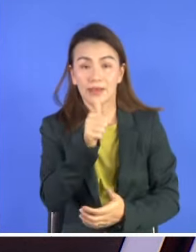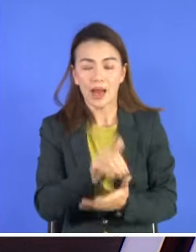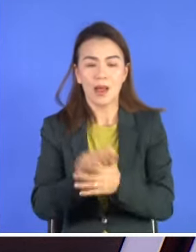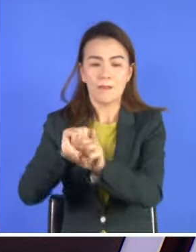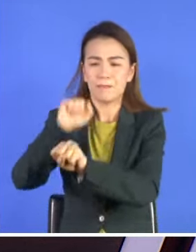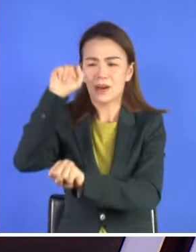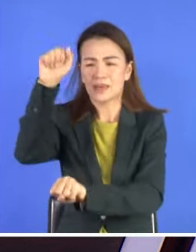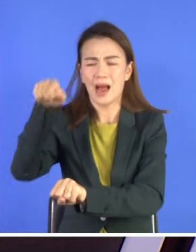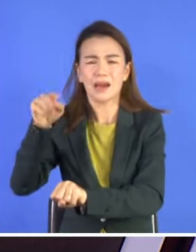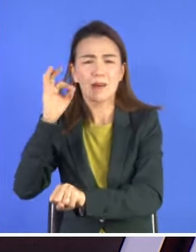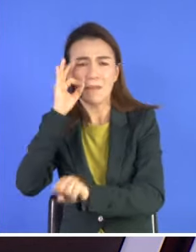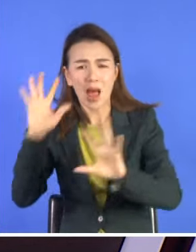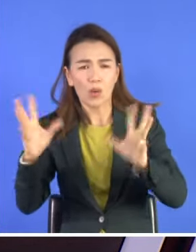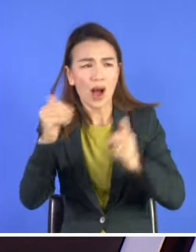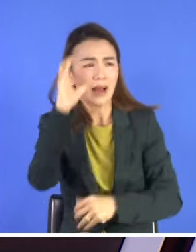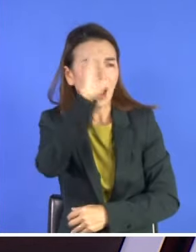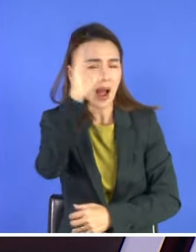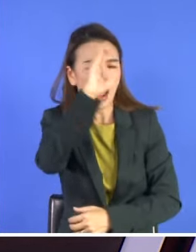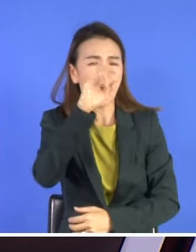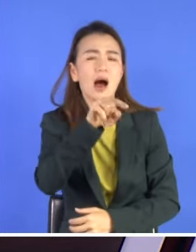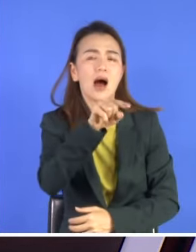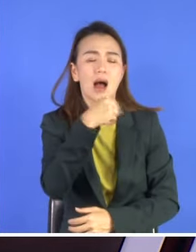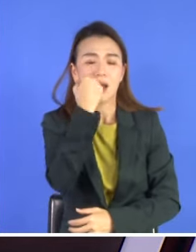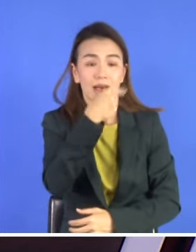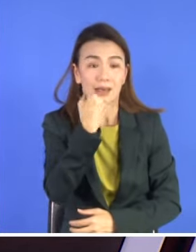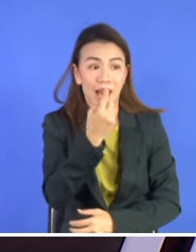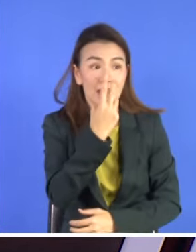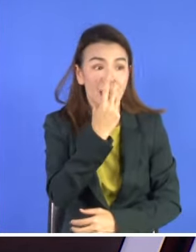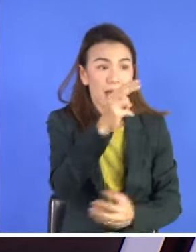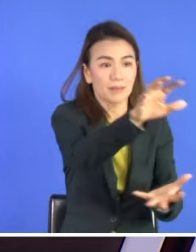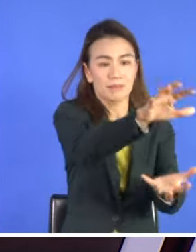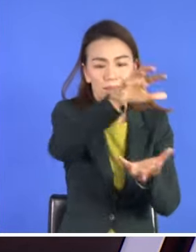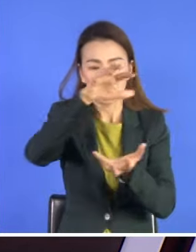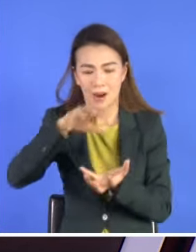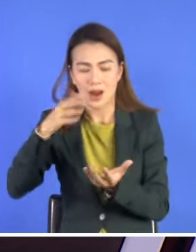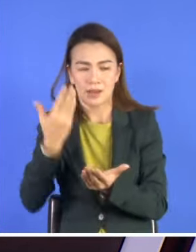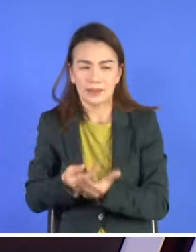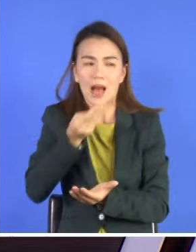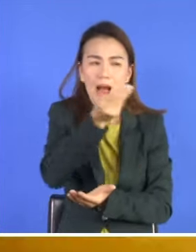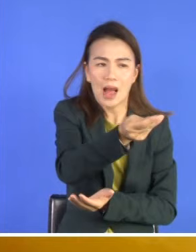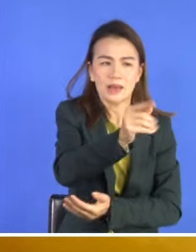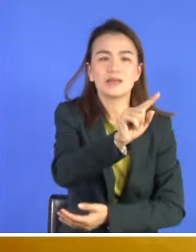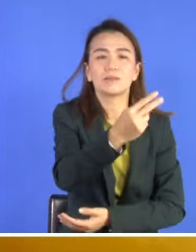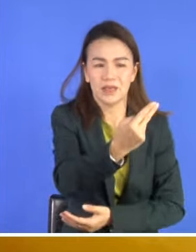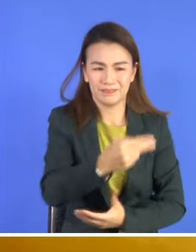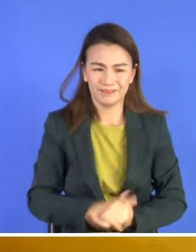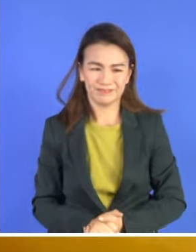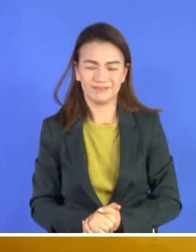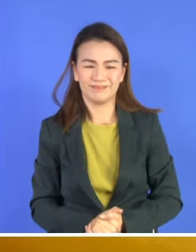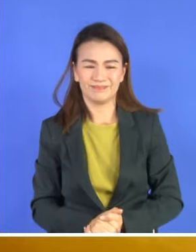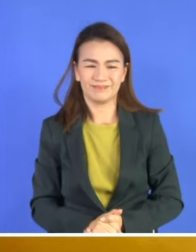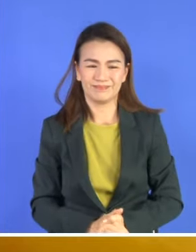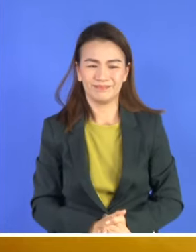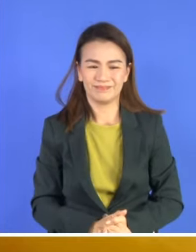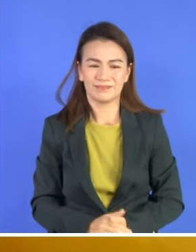ตามหาแมวสุดที่รักแล้วถ้าเกิดว่าใครเจอจะมอบสีลน้ำใจให้ 10,000บาทเลยค่ะนักข่าวก็ลงพื้นที่ไปที่ซอยสำนัก